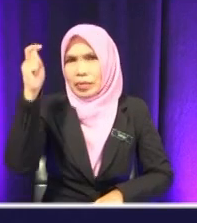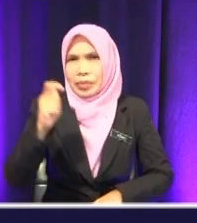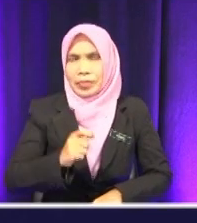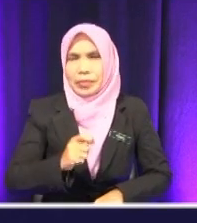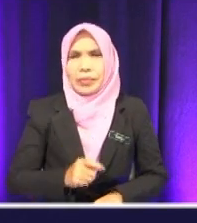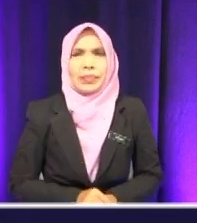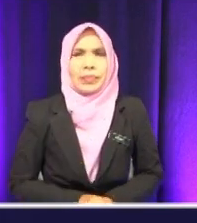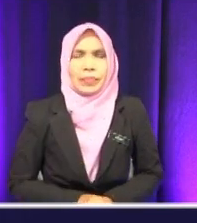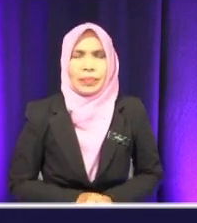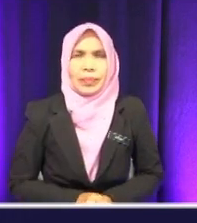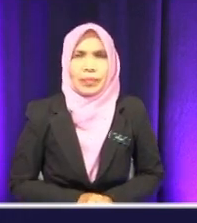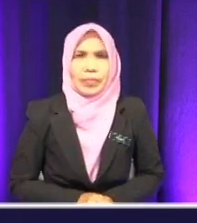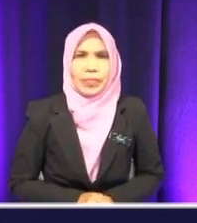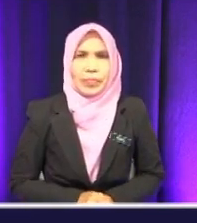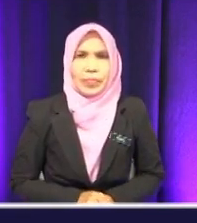Nah jadi kenapa